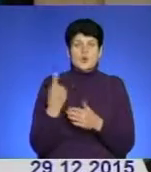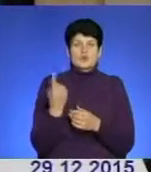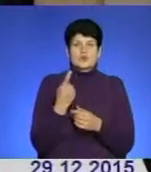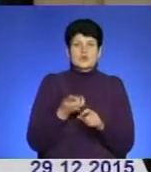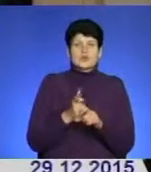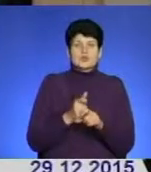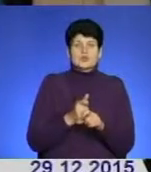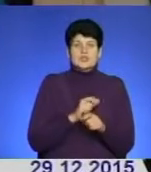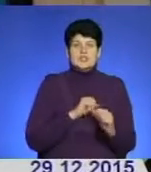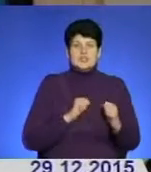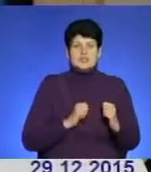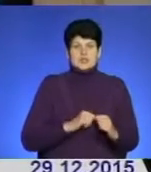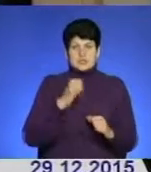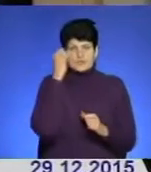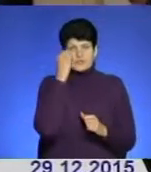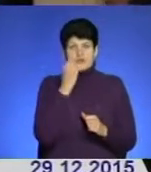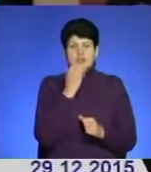щиро вдячна